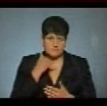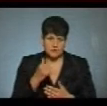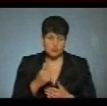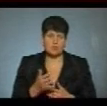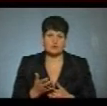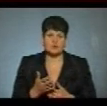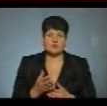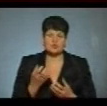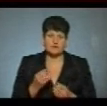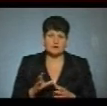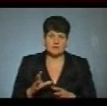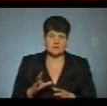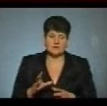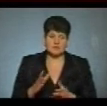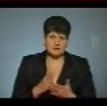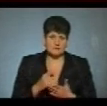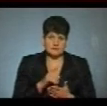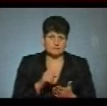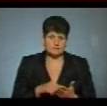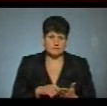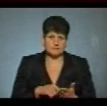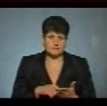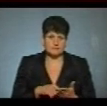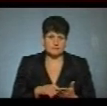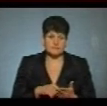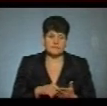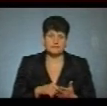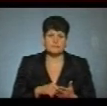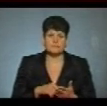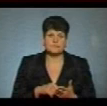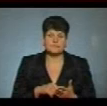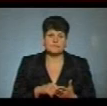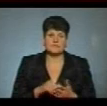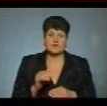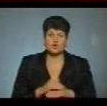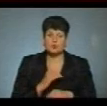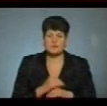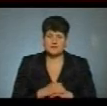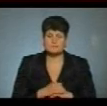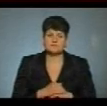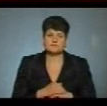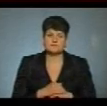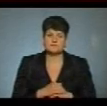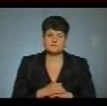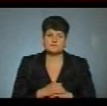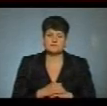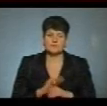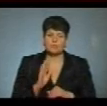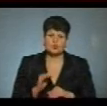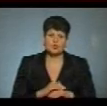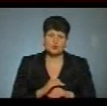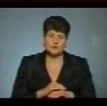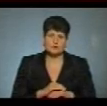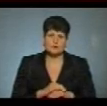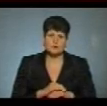зв'язку, якщо ви ще з нами, будь ласка, запитуйте. Алло. Добрий вечір. Добрий вечір. Будьте добрі, до